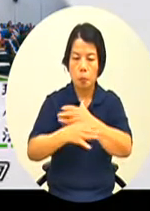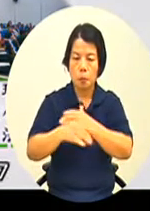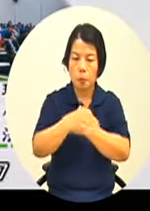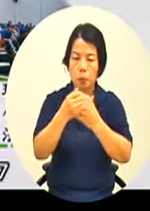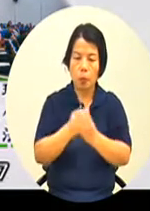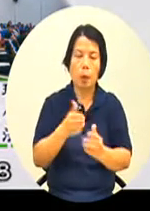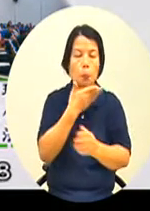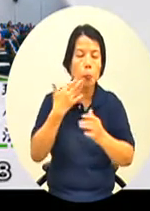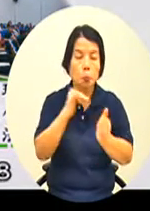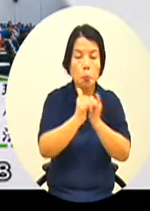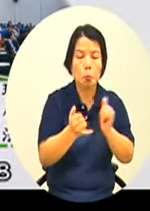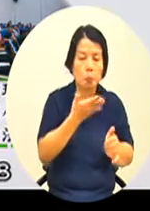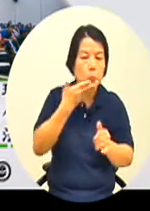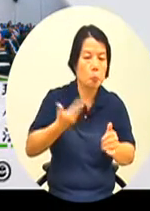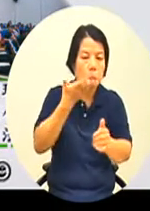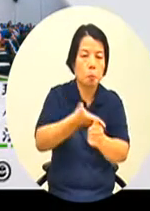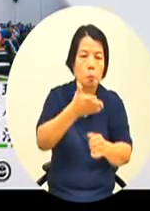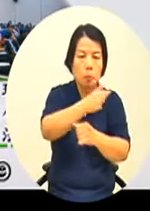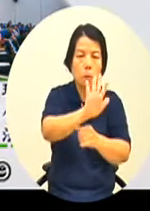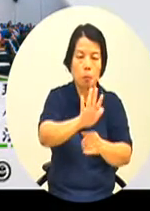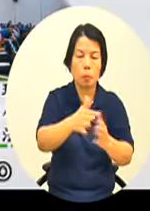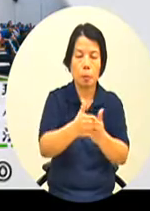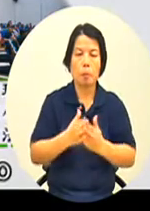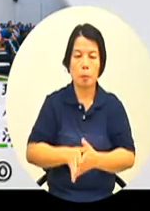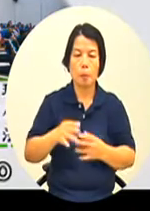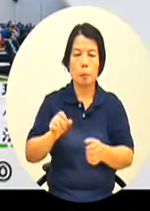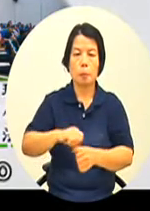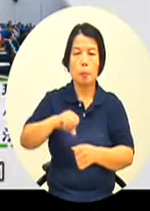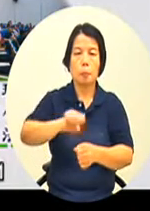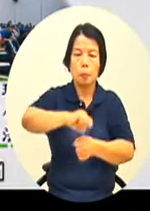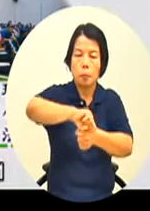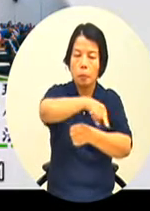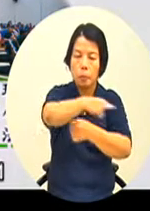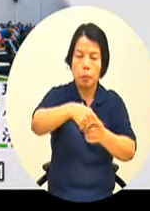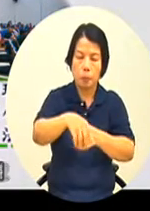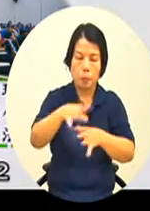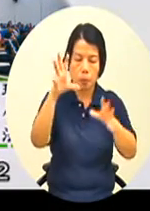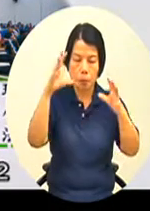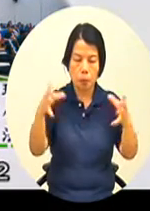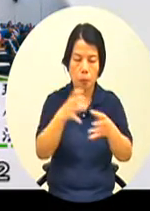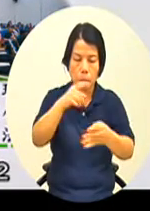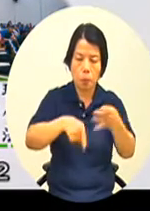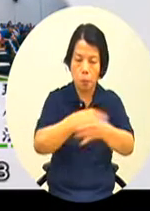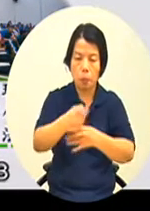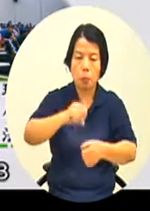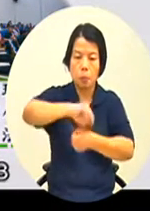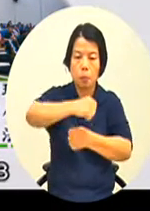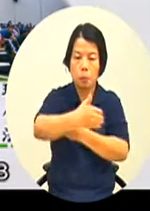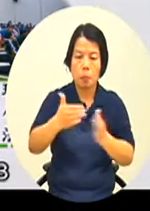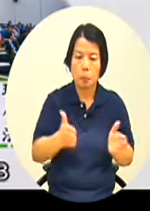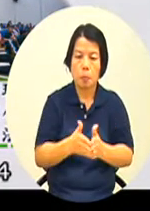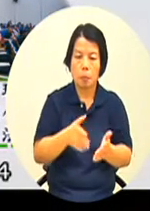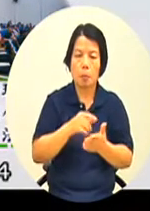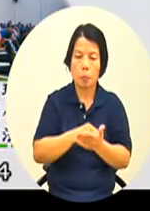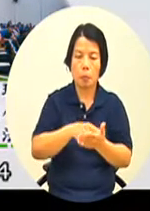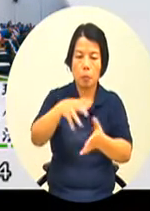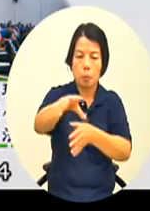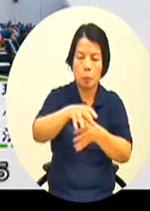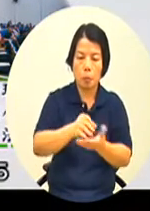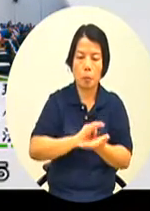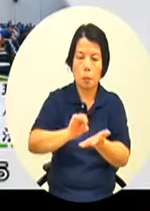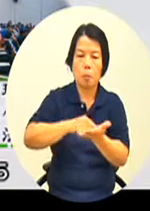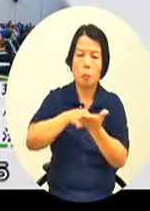班。另外，为了强化同仁对于秦岭加班费等等小额款项的相关